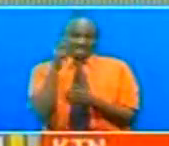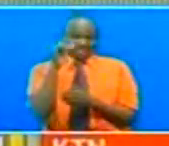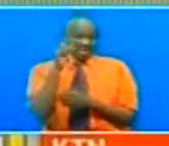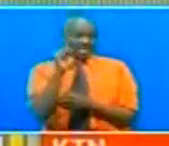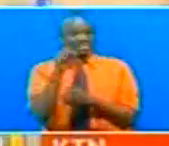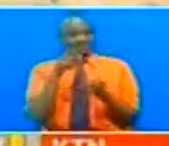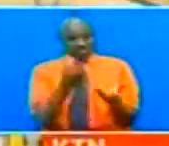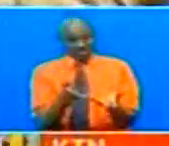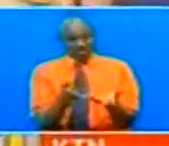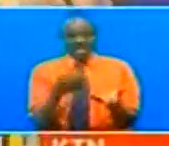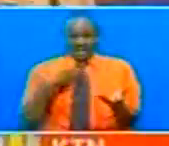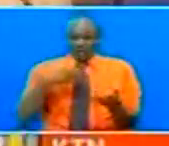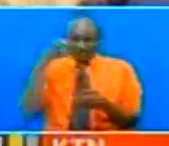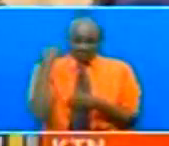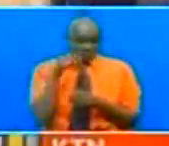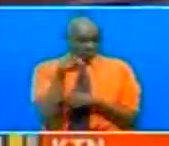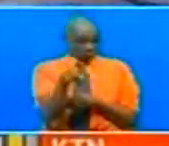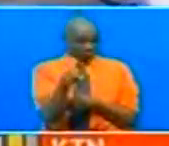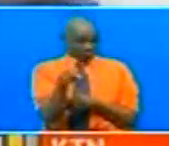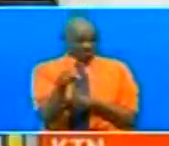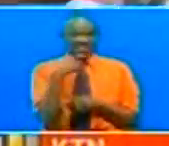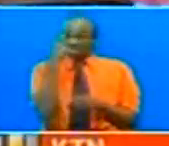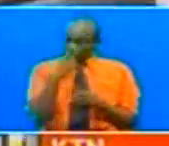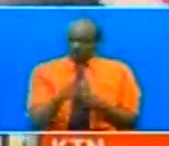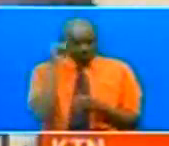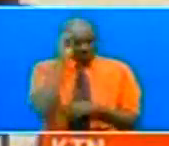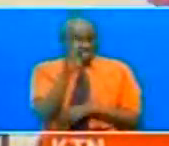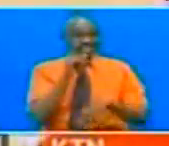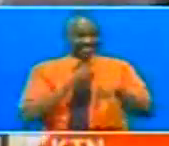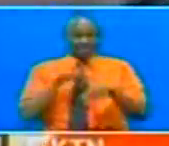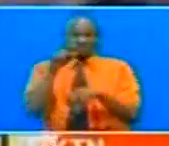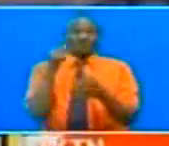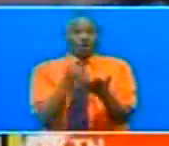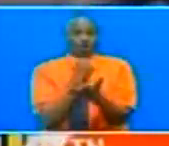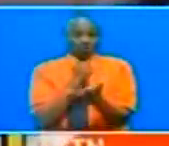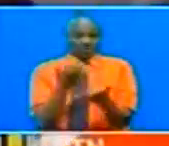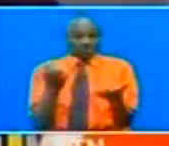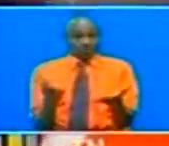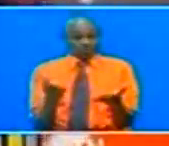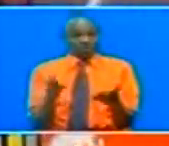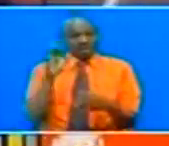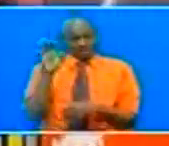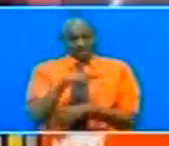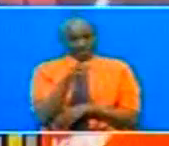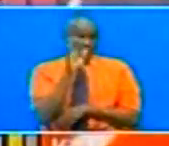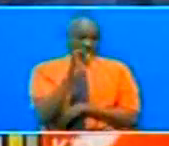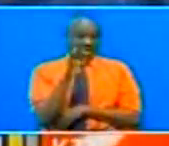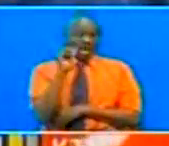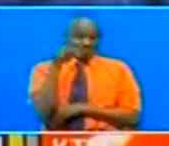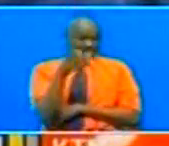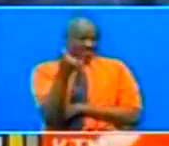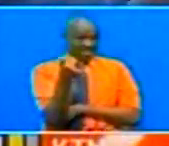Meja Jenerali mstaafu Nkaiseri, ambaye ametoa kauli hiyo akiwa katika afisi ya eneo bunge lake, amesema hata hivyo